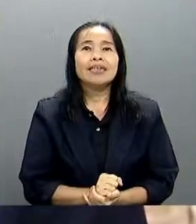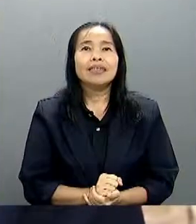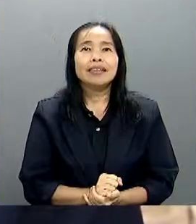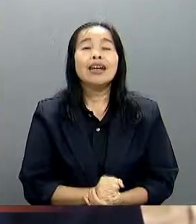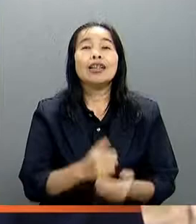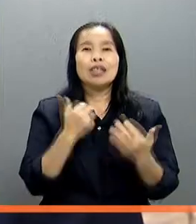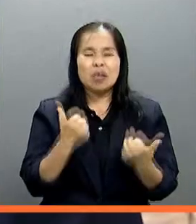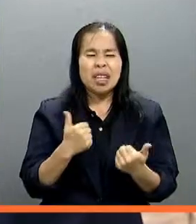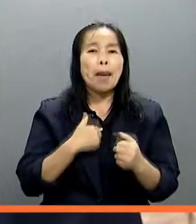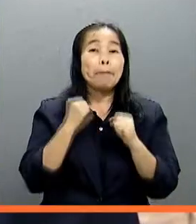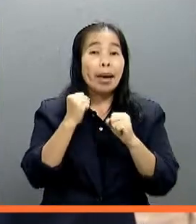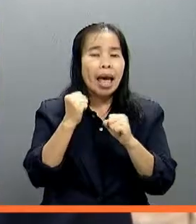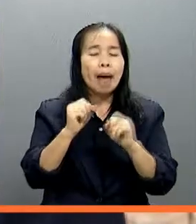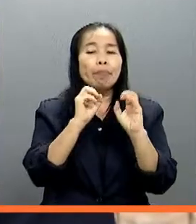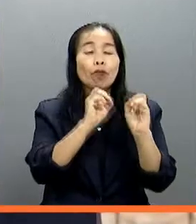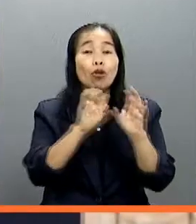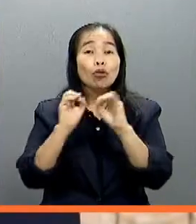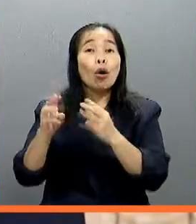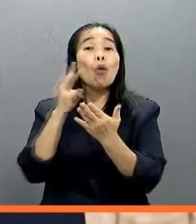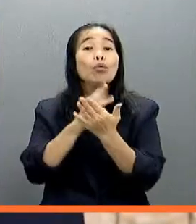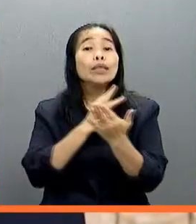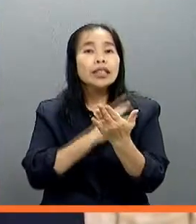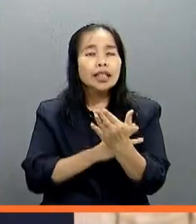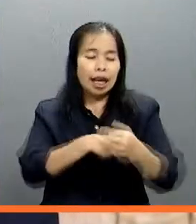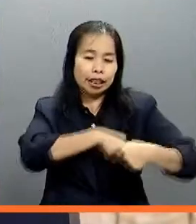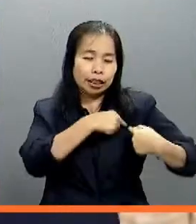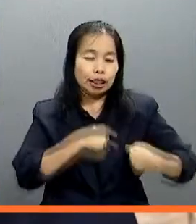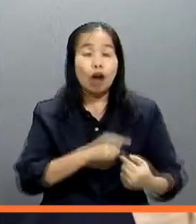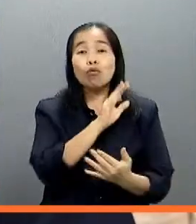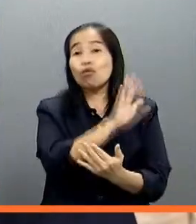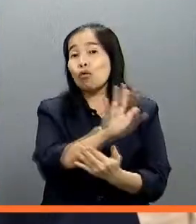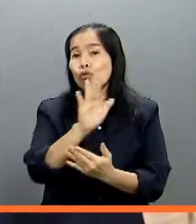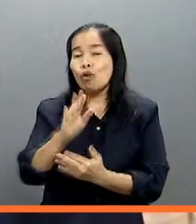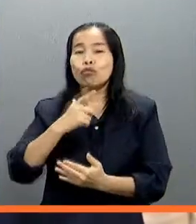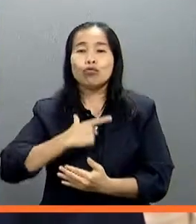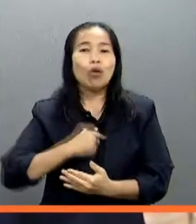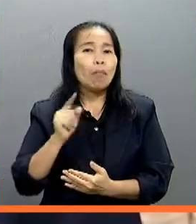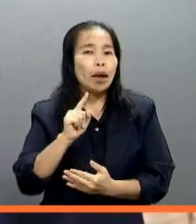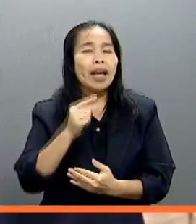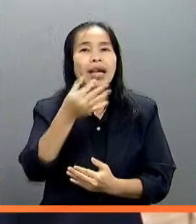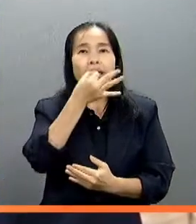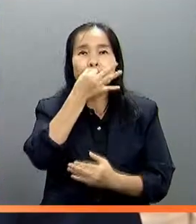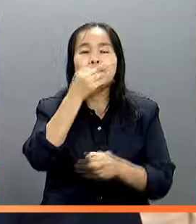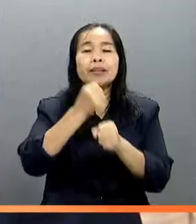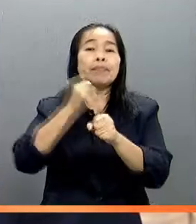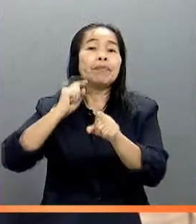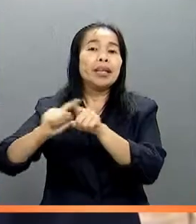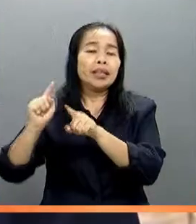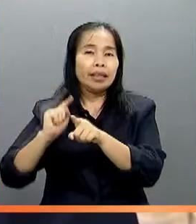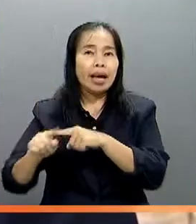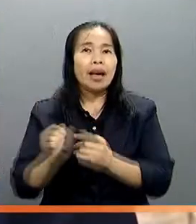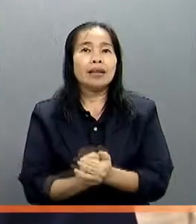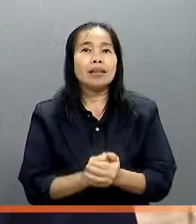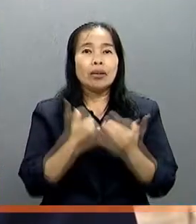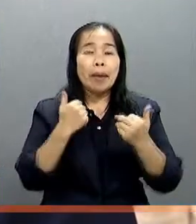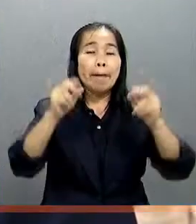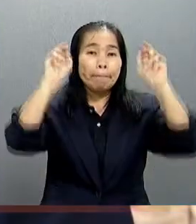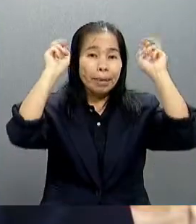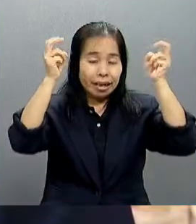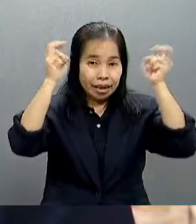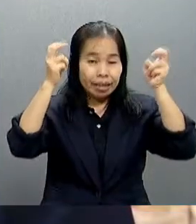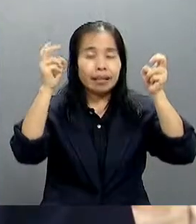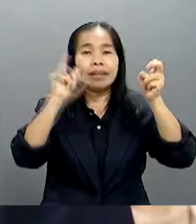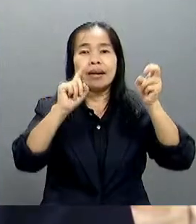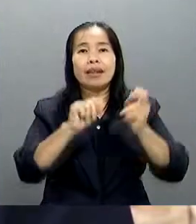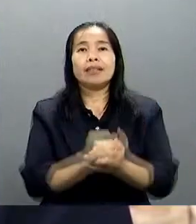ที่มันเป็น community based learning อยู่แล้วให้ชุมชนเป็นฐานของการเรียนรู้ซึ่งประเด็นที่เด็กสนใ